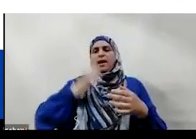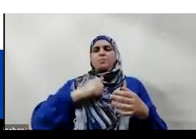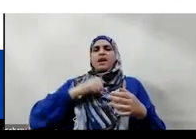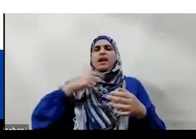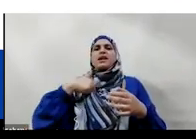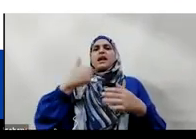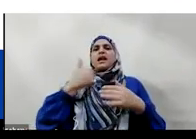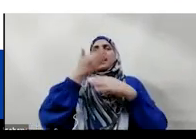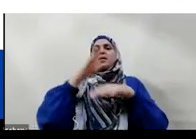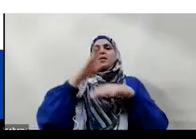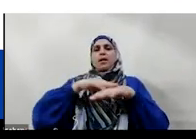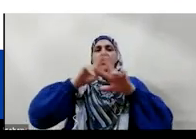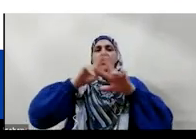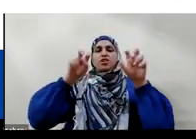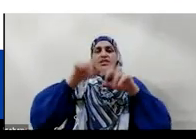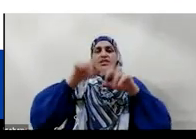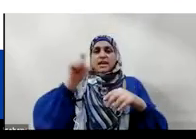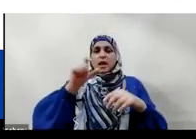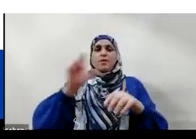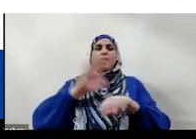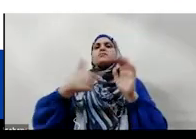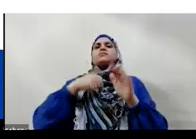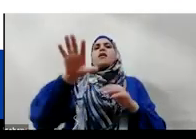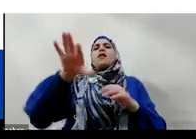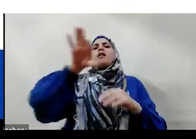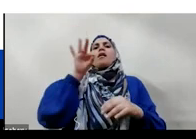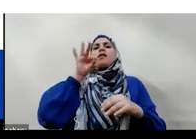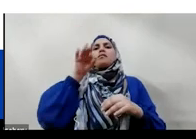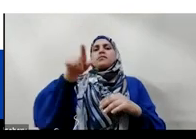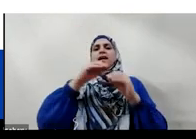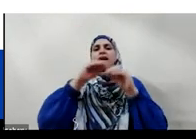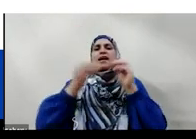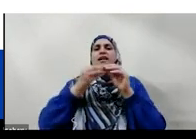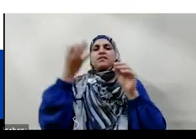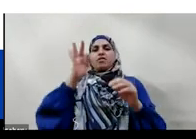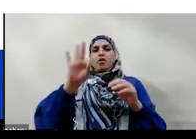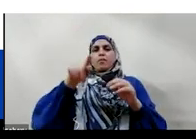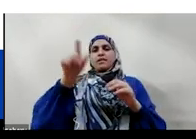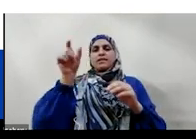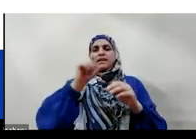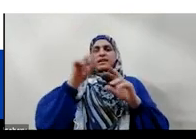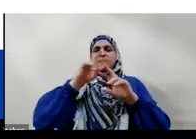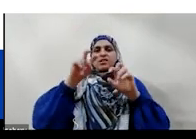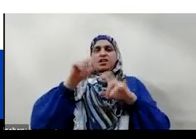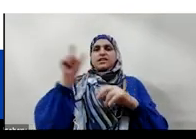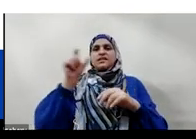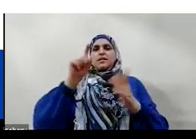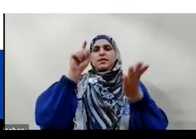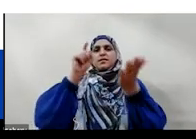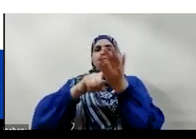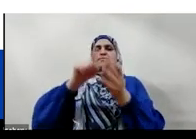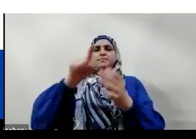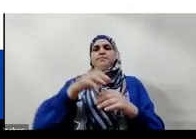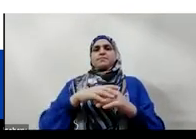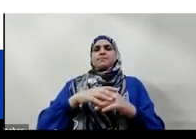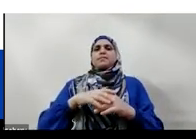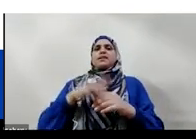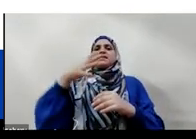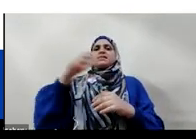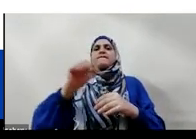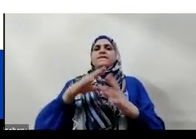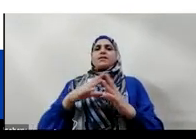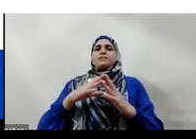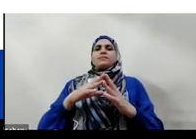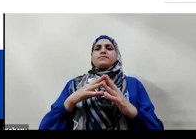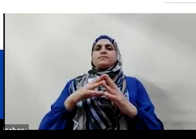على منحة الدراسات الإسلامية، فهختار Fulbright Egyptian Student Program Islamic Studies، وبدوس Save.